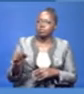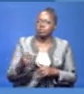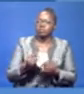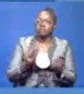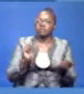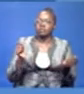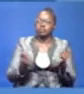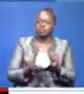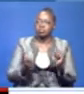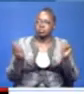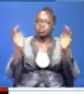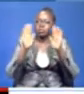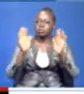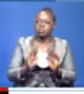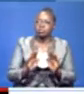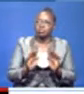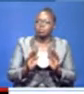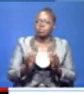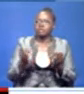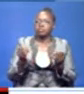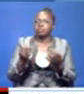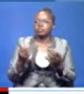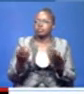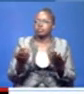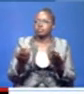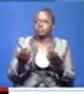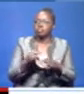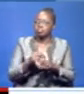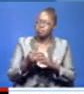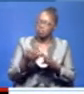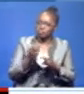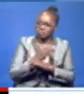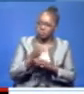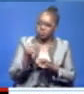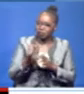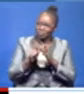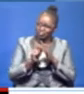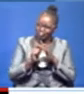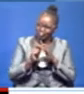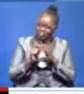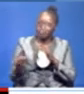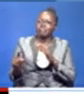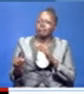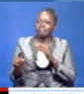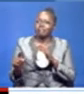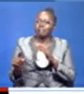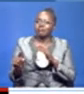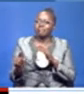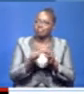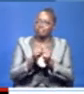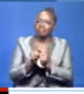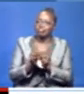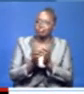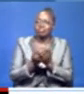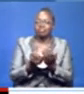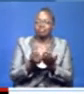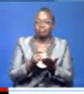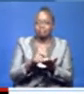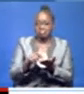dunia, viumbe wengi waliowahi kuwepo duniani wametoweka. Ikiwa ni pamoja na mimea mingi